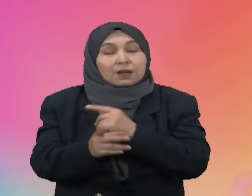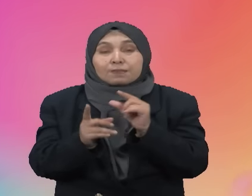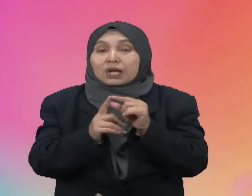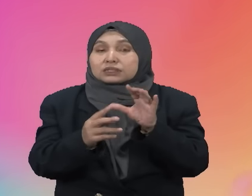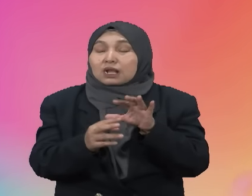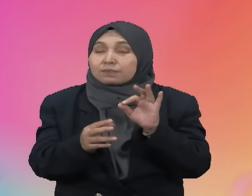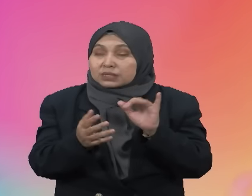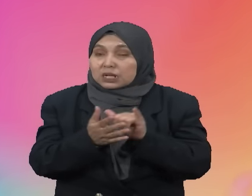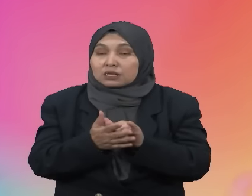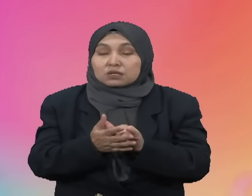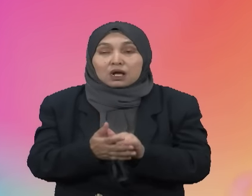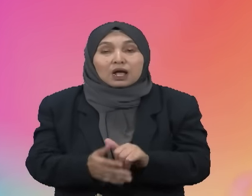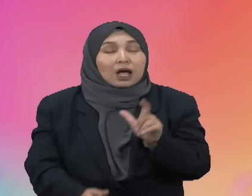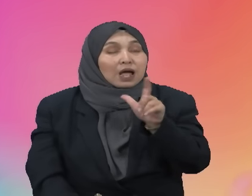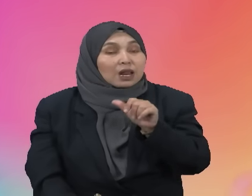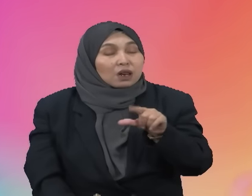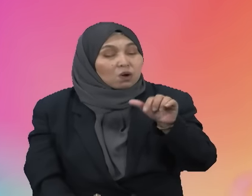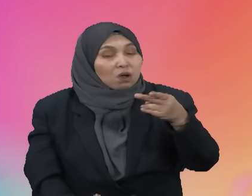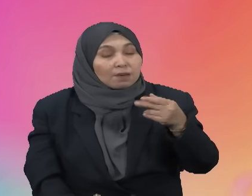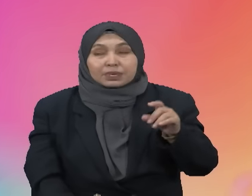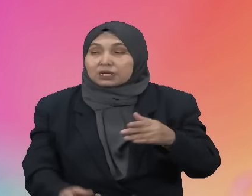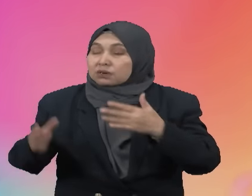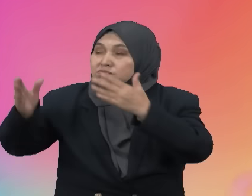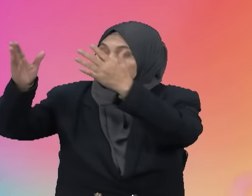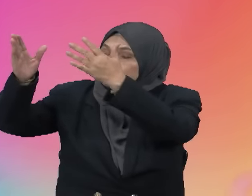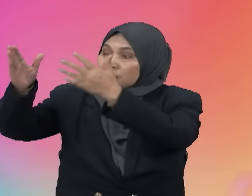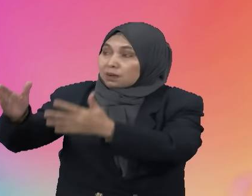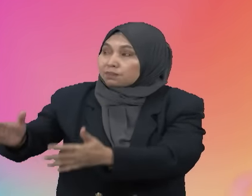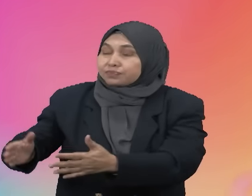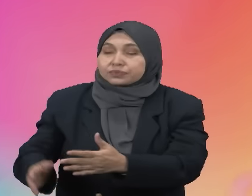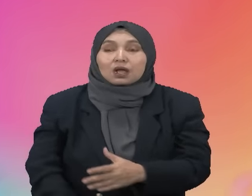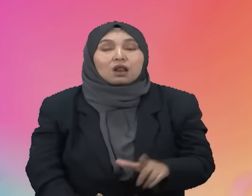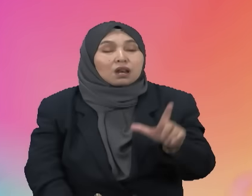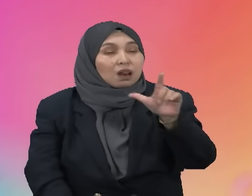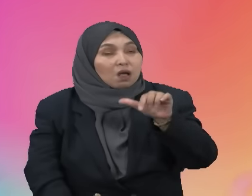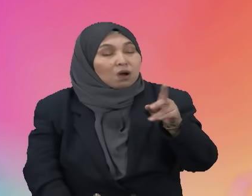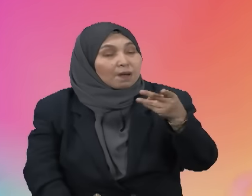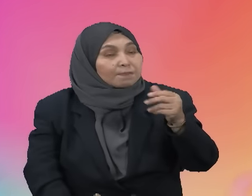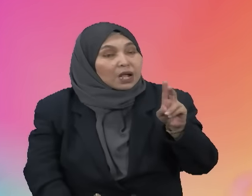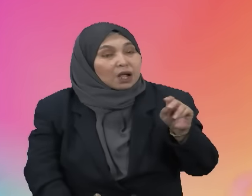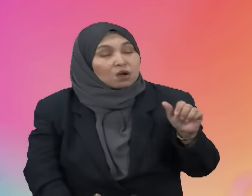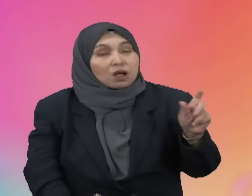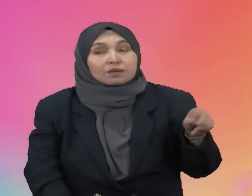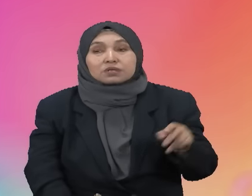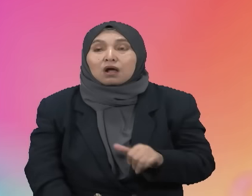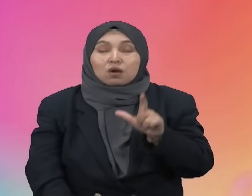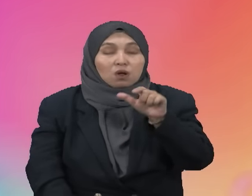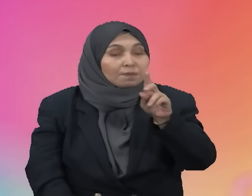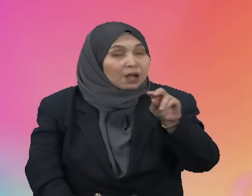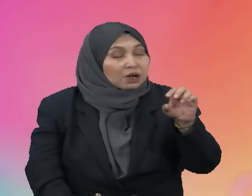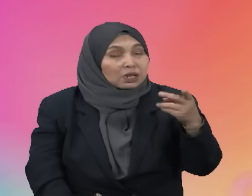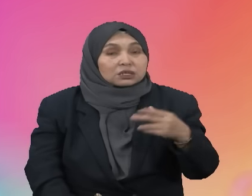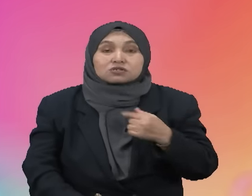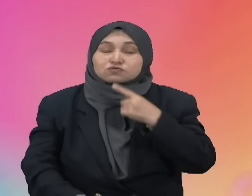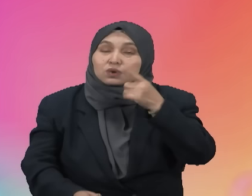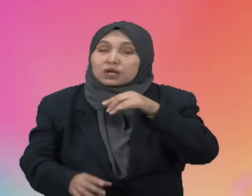Perkataannya adalah Al-Ghabirin, iaitu perkataannya adalah Ghabara, perkataan asalnya Ghabara yang disebutkan pada